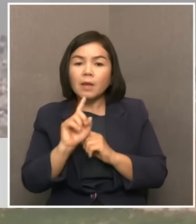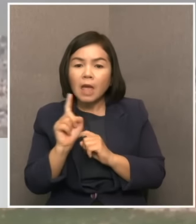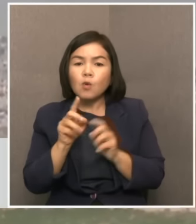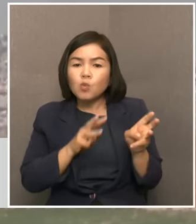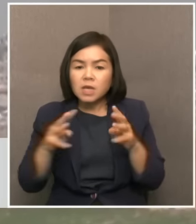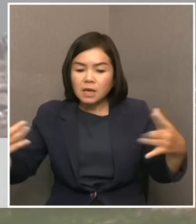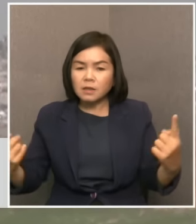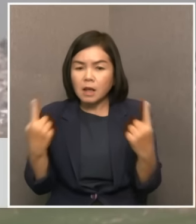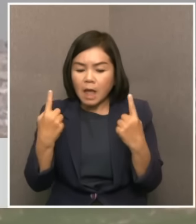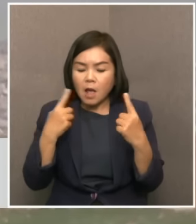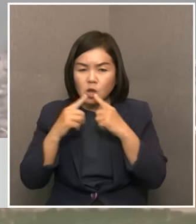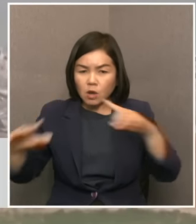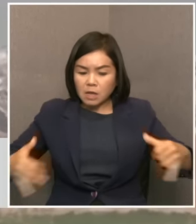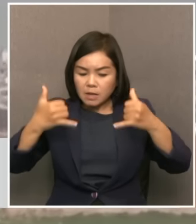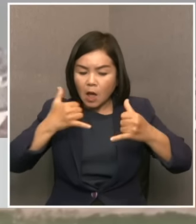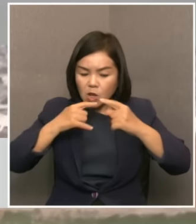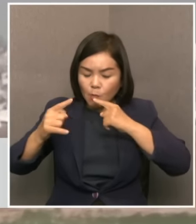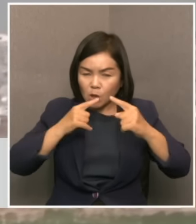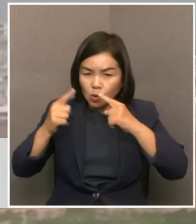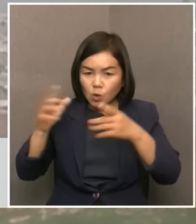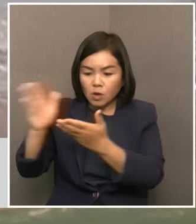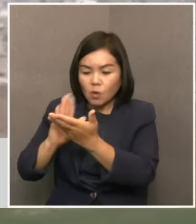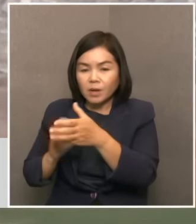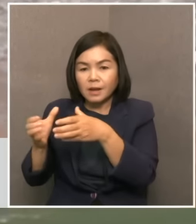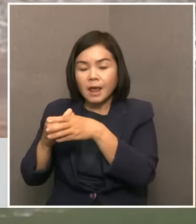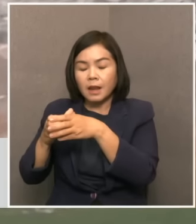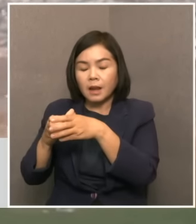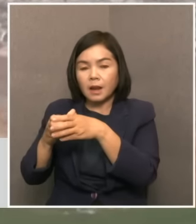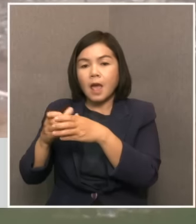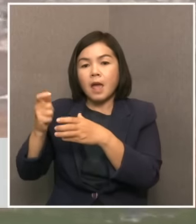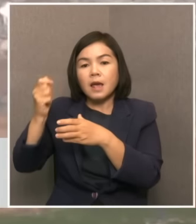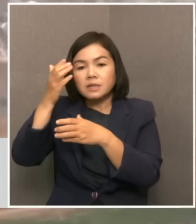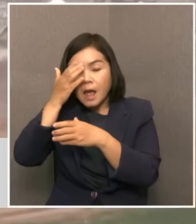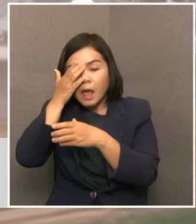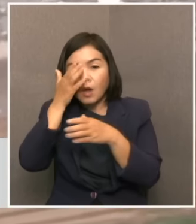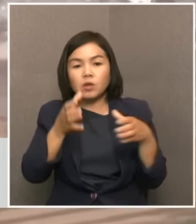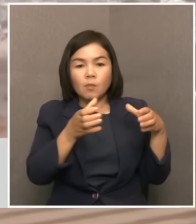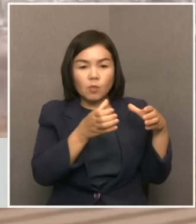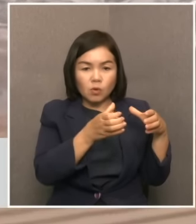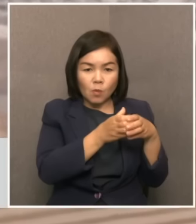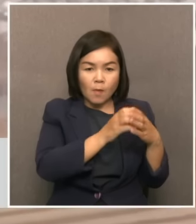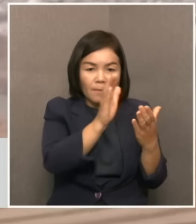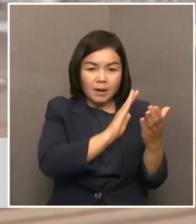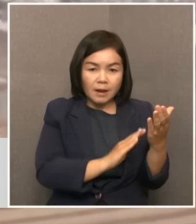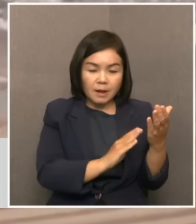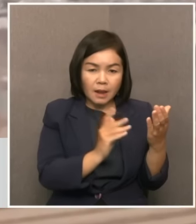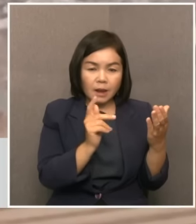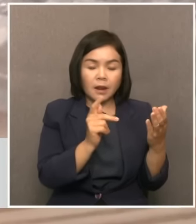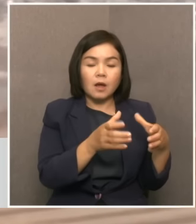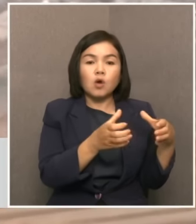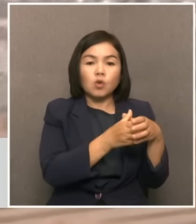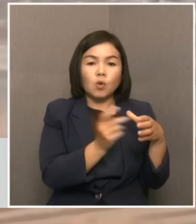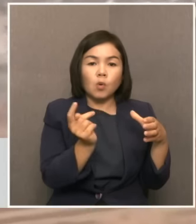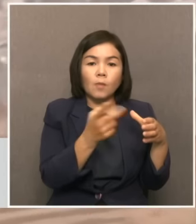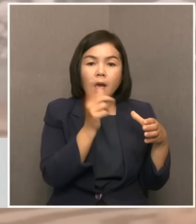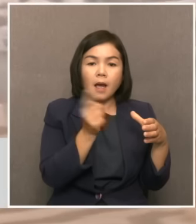าระหว่างอิสราเอลและฮามาสโดยอาจเปลี่ยนไปใช้วิธีเจรจาแบบไม่พบหน้าแทนอันโตนิโอกูตเร